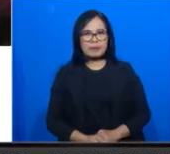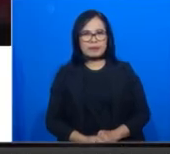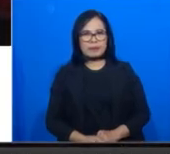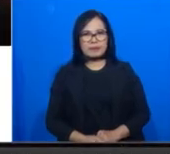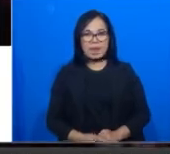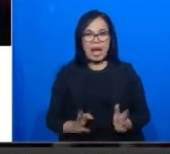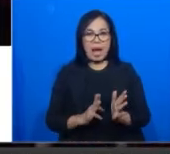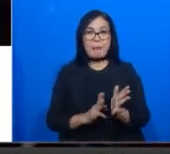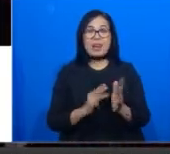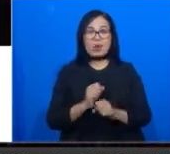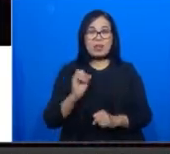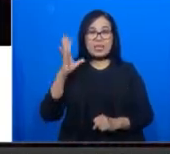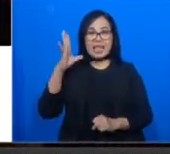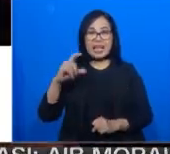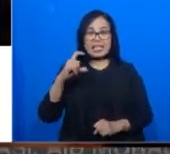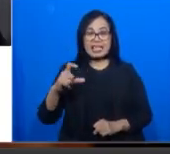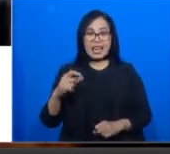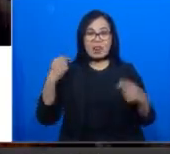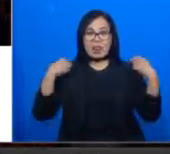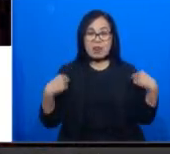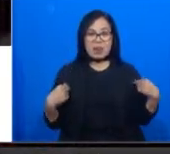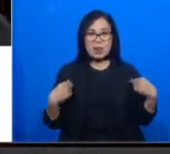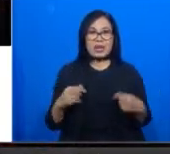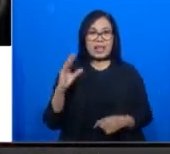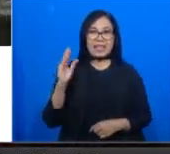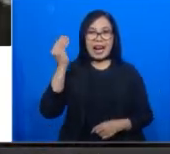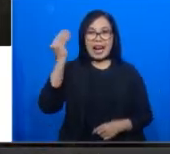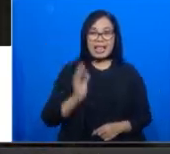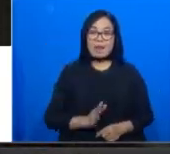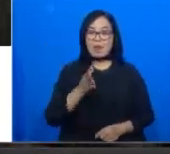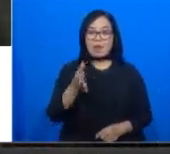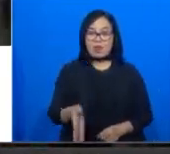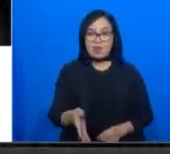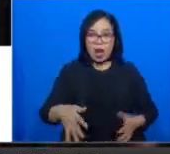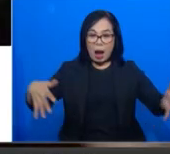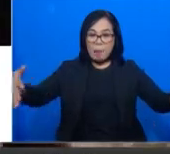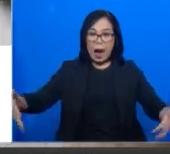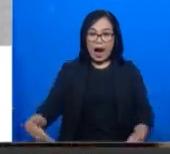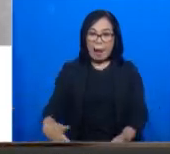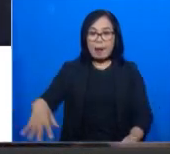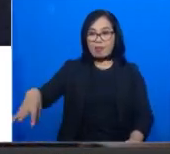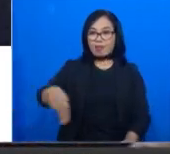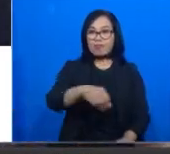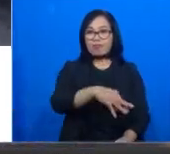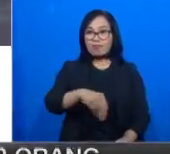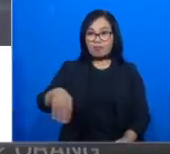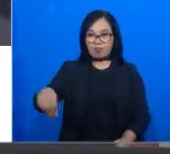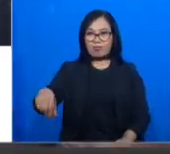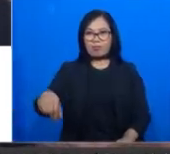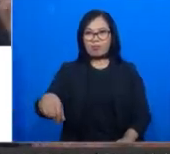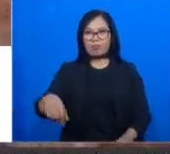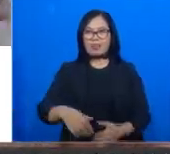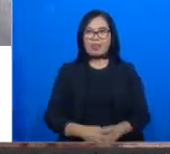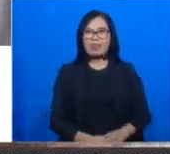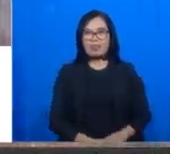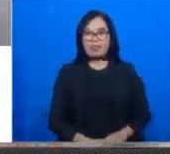Minggu siang, calon gubernur DKI Jakarta Ridwan Kamil mengunjungi makam Mbah Priok di Jakarta Utara. Ridwan Kamil disambut